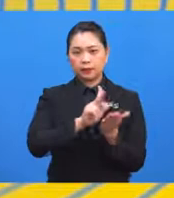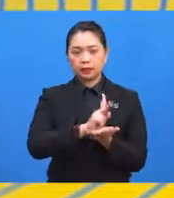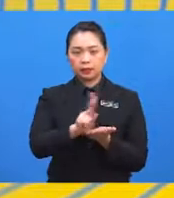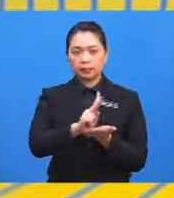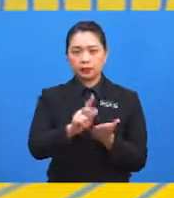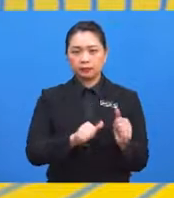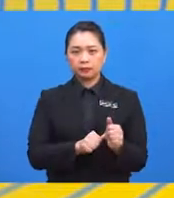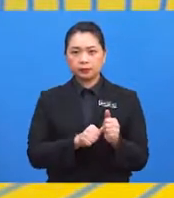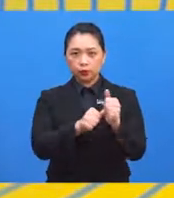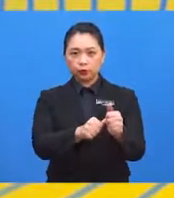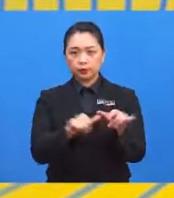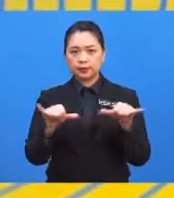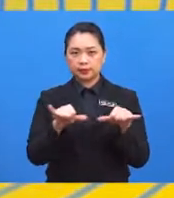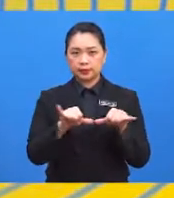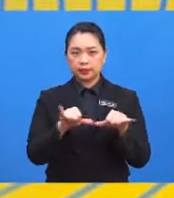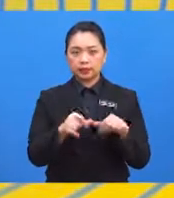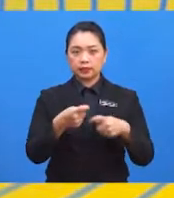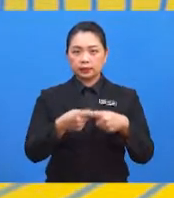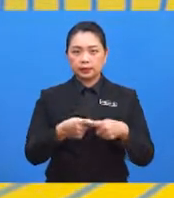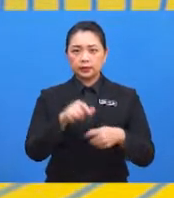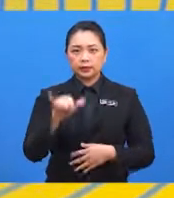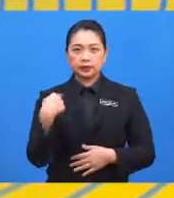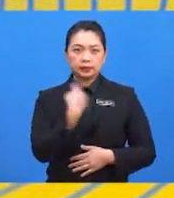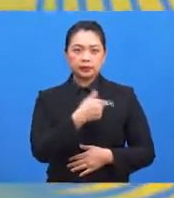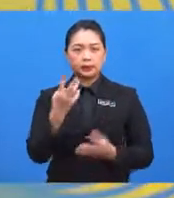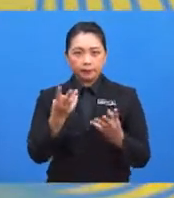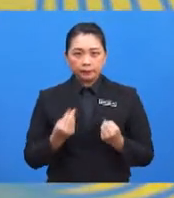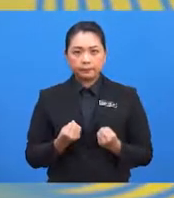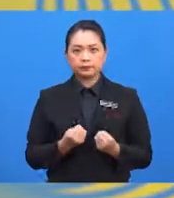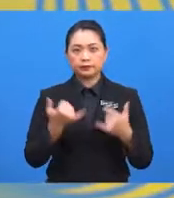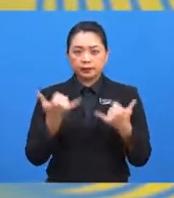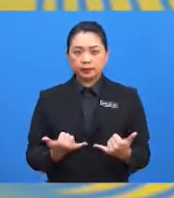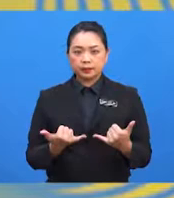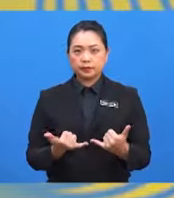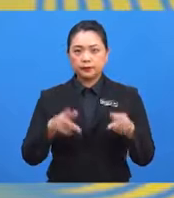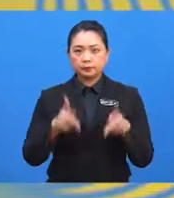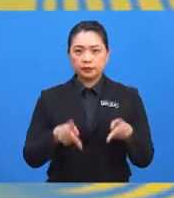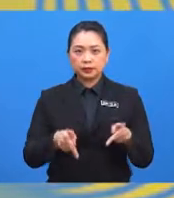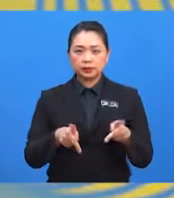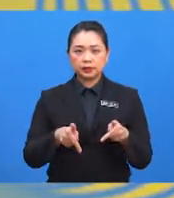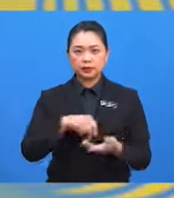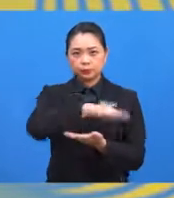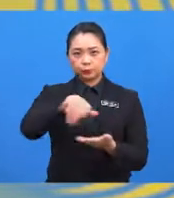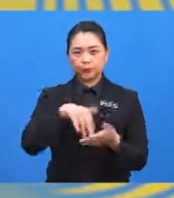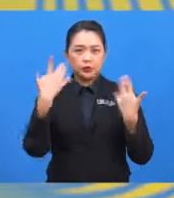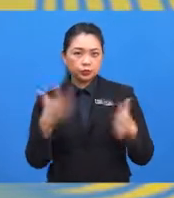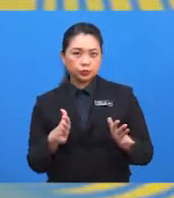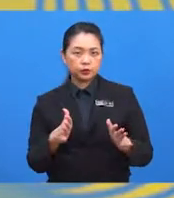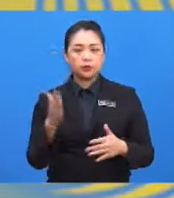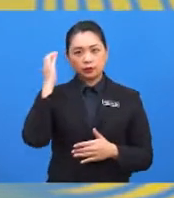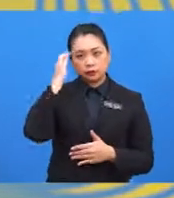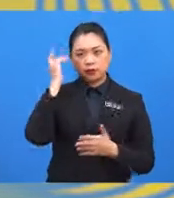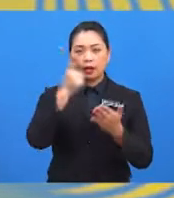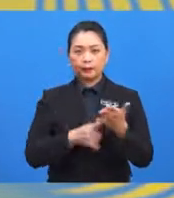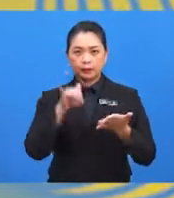mengikut saiz tetapan yang kita kehendaki. Sekarang, pelajar-pelajar semua telah mengenali apa